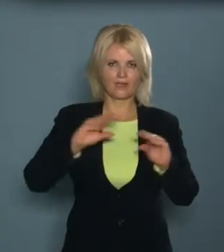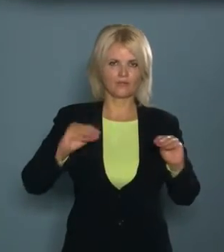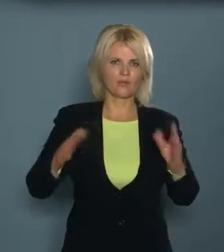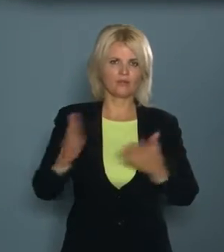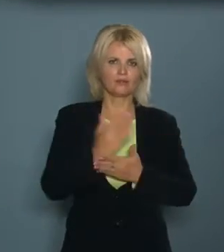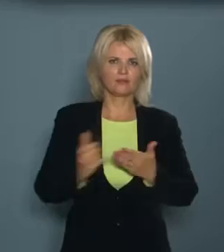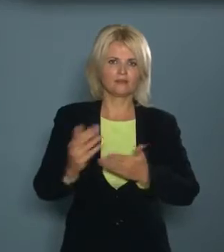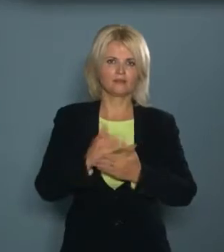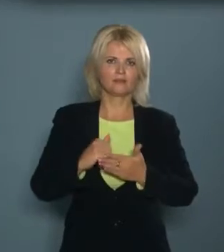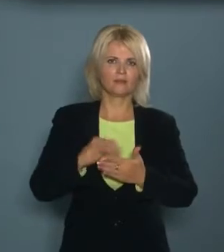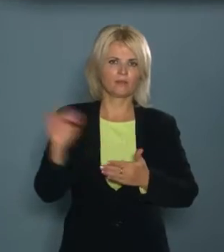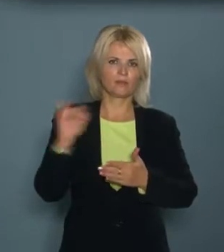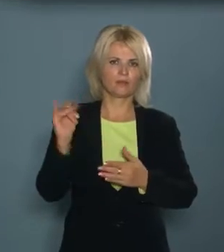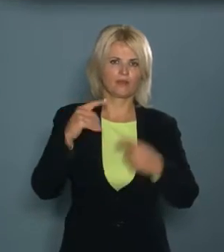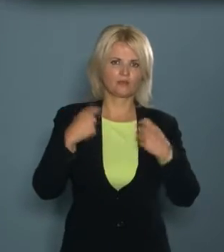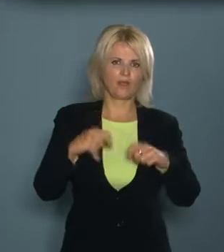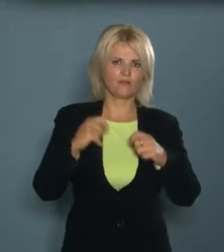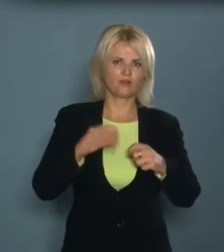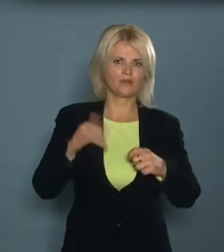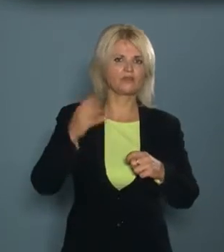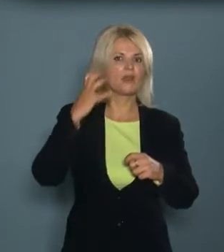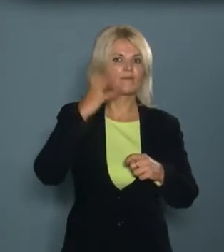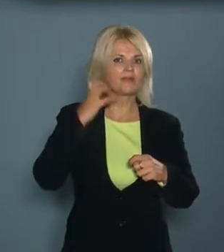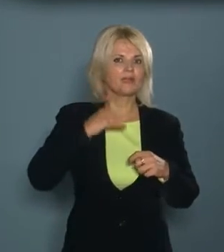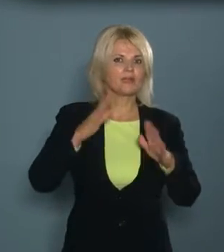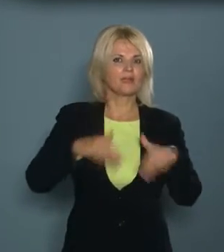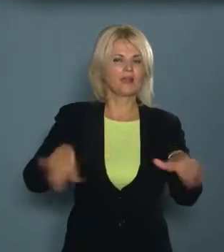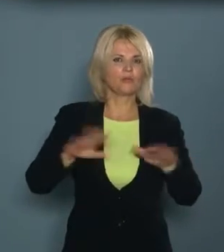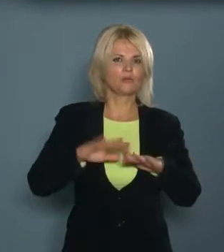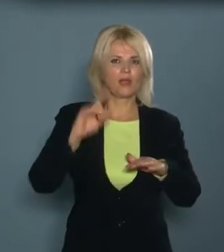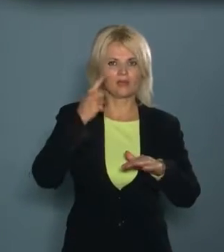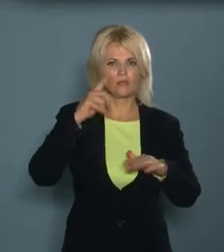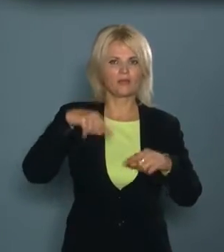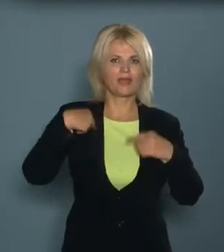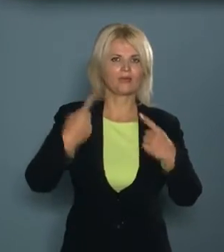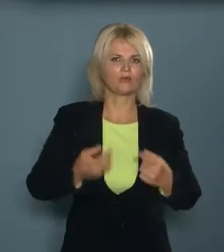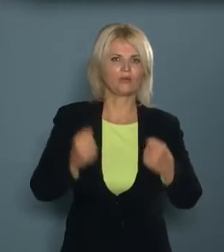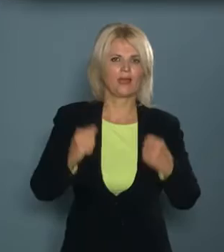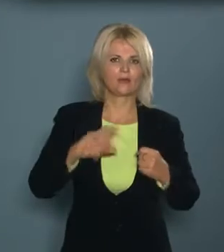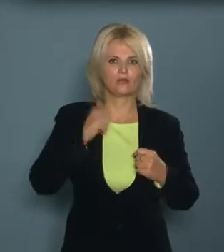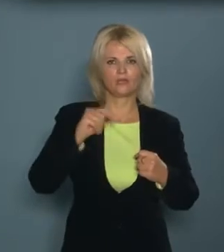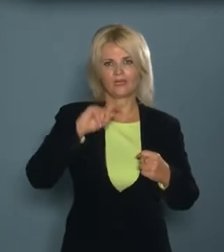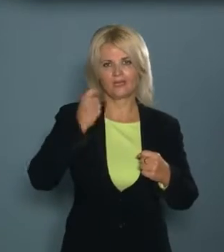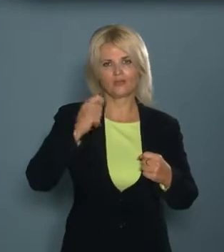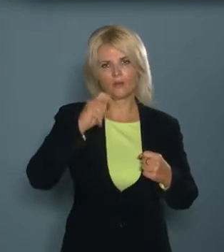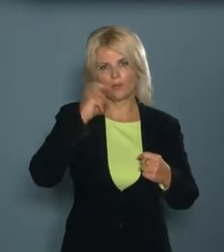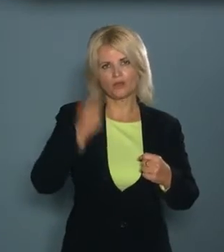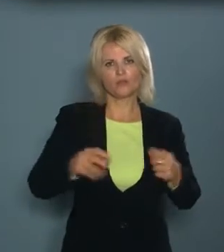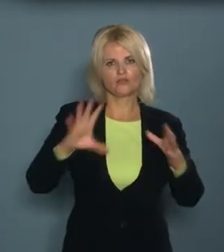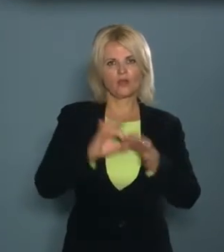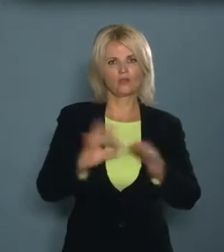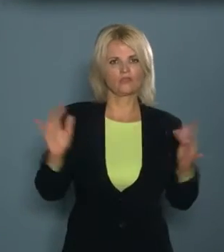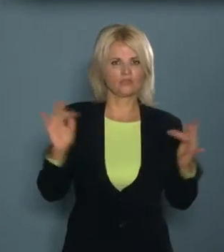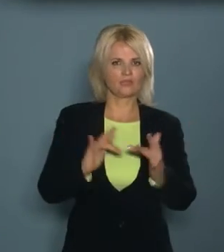diadaluk volt Budapest belvárosában és a vidéki településeken a szovjet túlerővel és a magyar csatlósaikkal szemben.